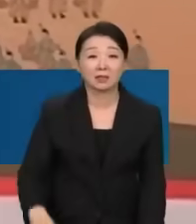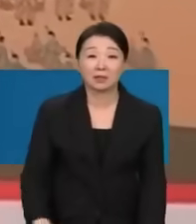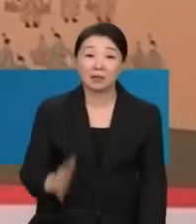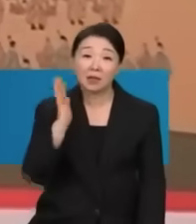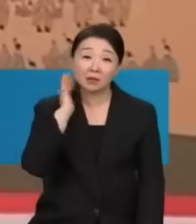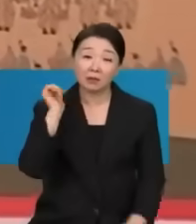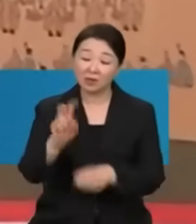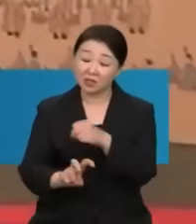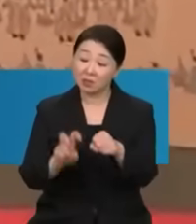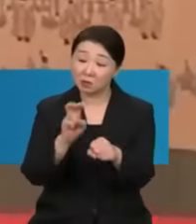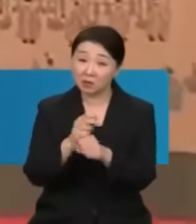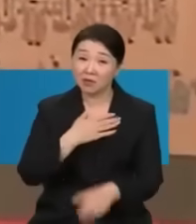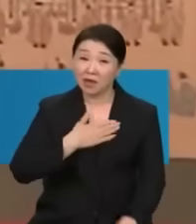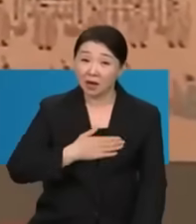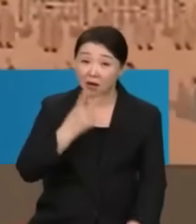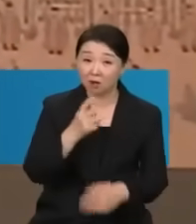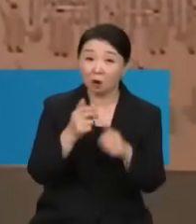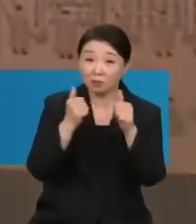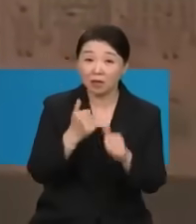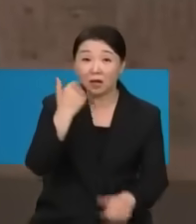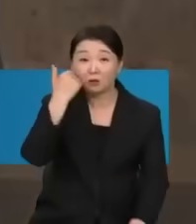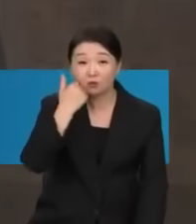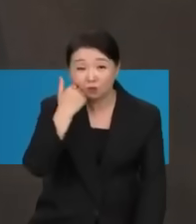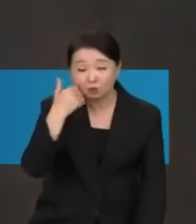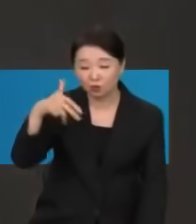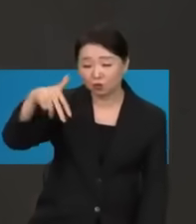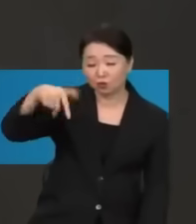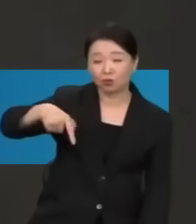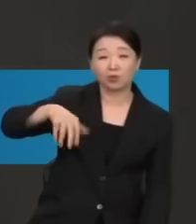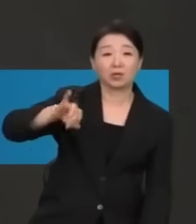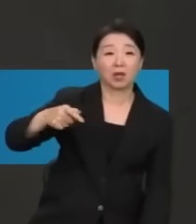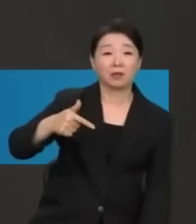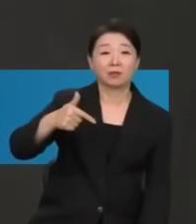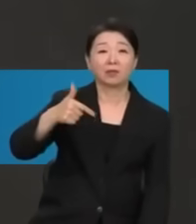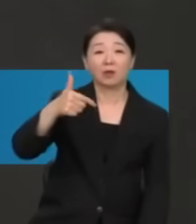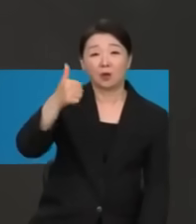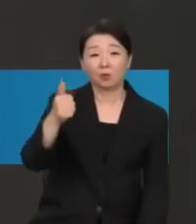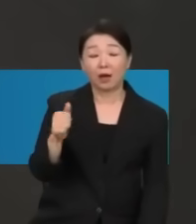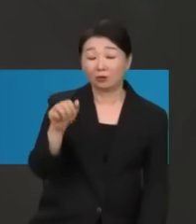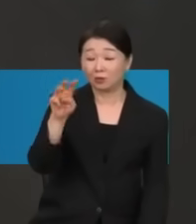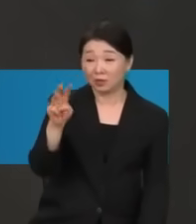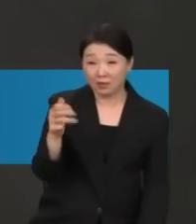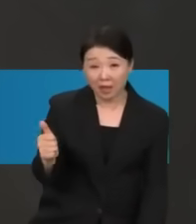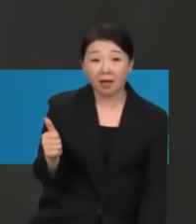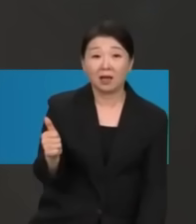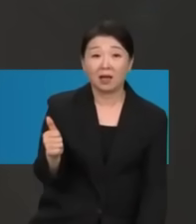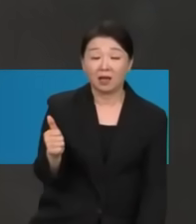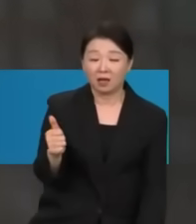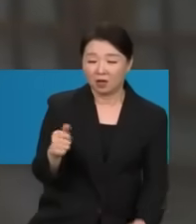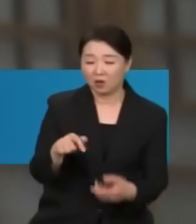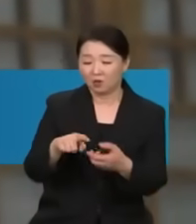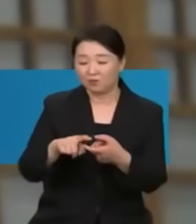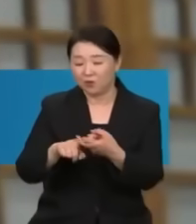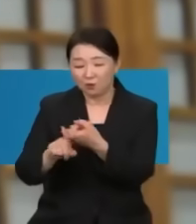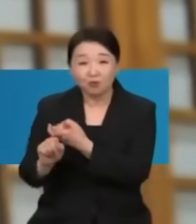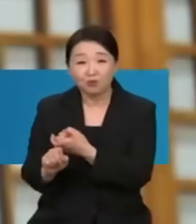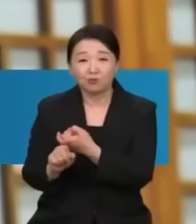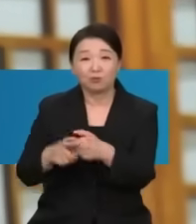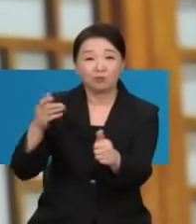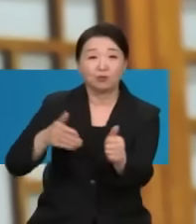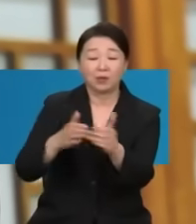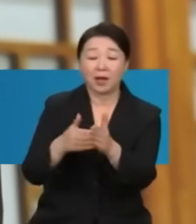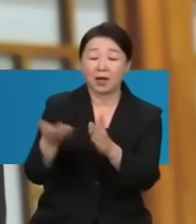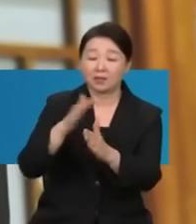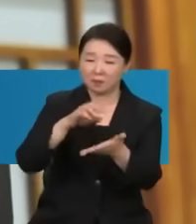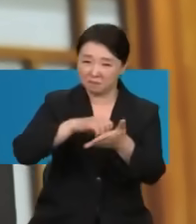지기로 알려진 검찰 수사관 출신 주기환 전 광주시당 위원장, 친윤계의 요구에도 불구하고 당선권에서